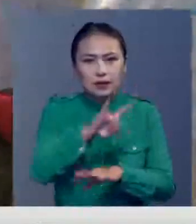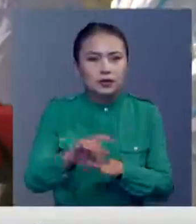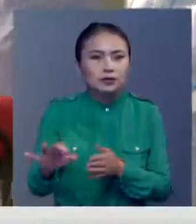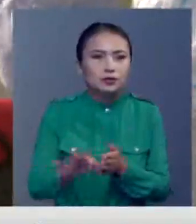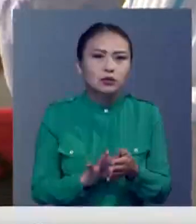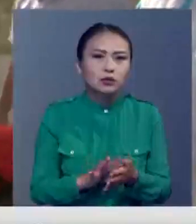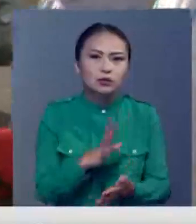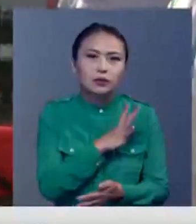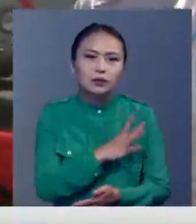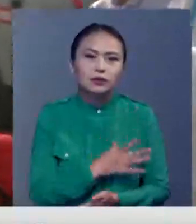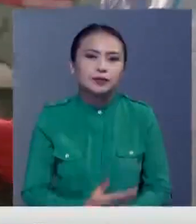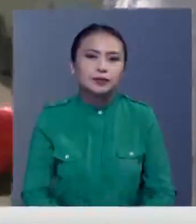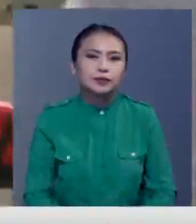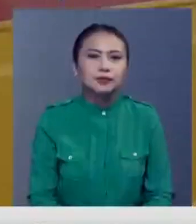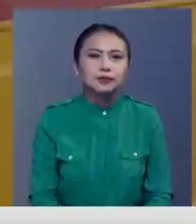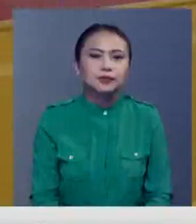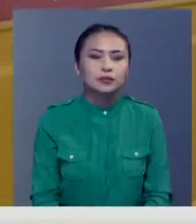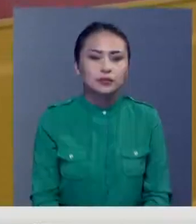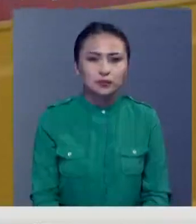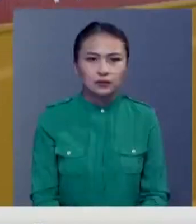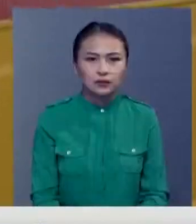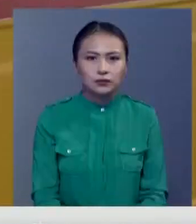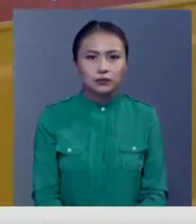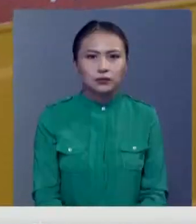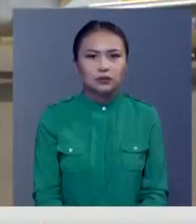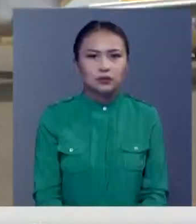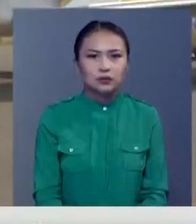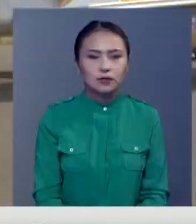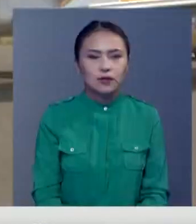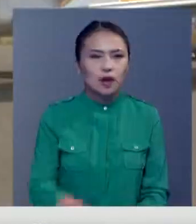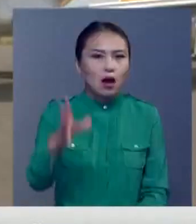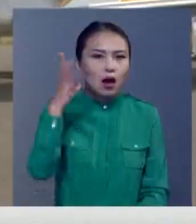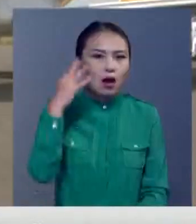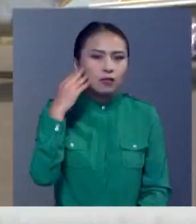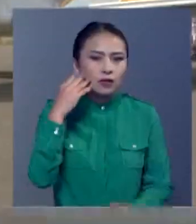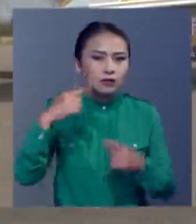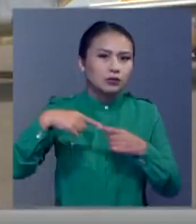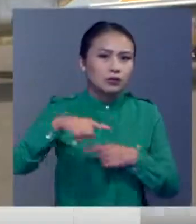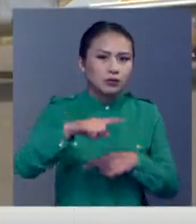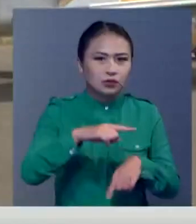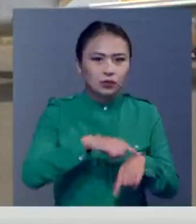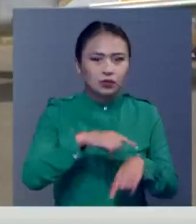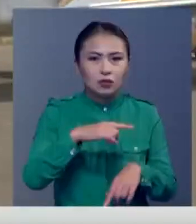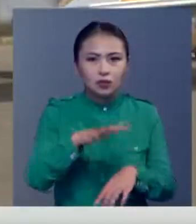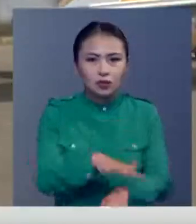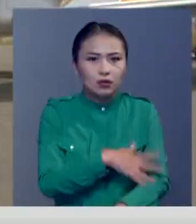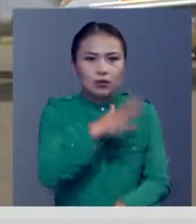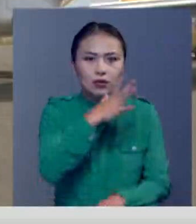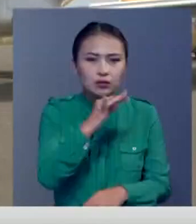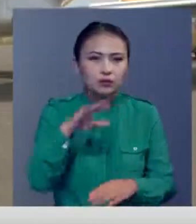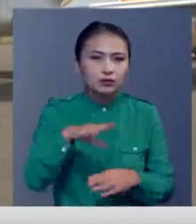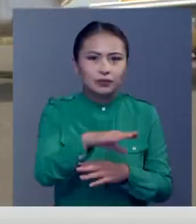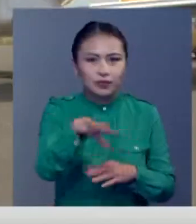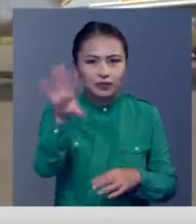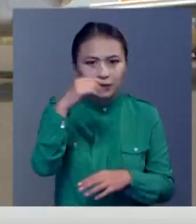науқасты ұшаққа жеткізуге тапсырма береді. Представляете, да, 5 часов с Алматы. Алматыға дейін жол ұзақ, кемінде 8 сағат жүру керек. Оның үстіне жолдың жағдайы